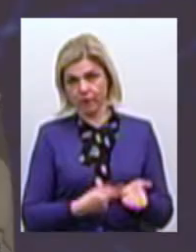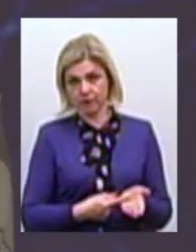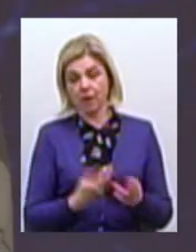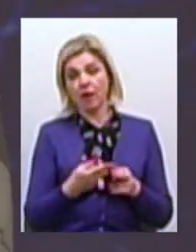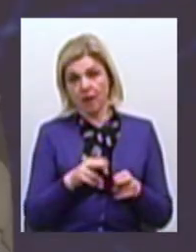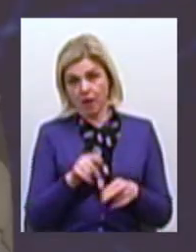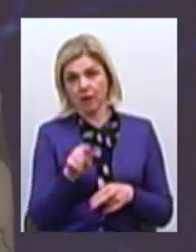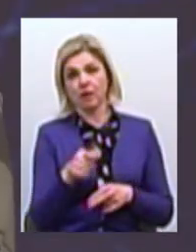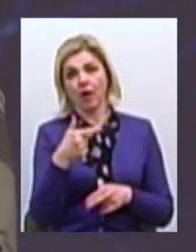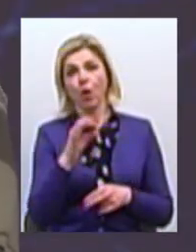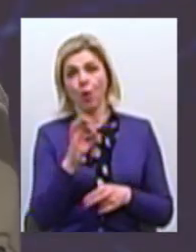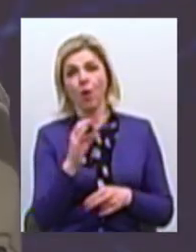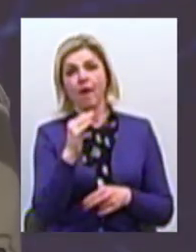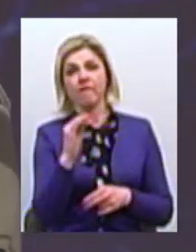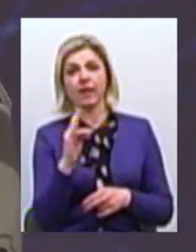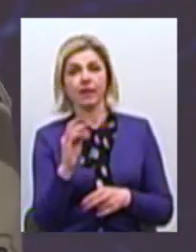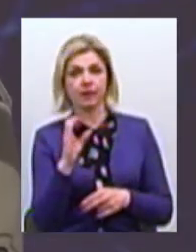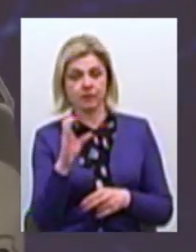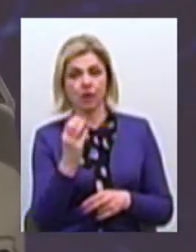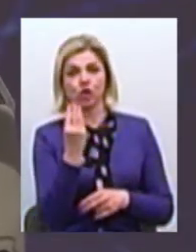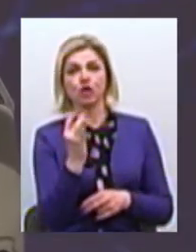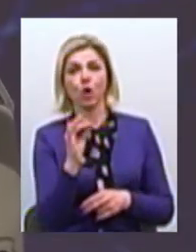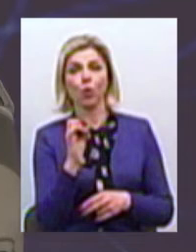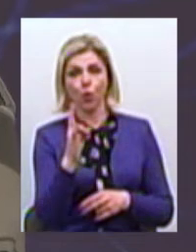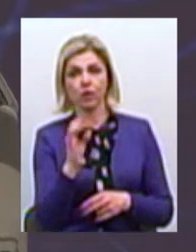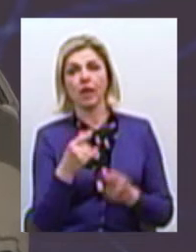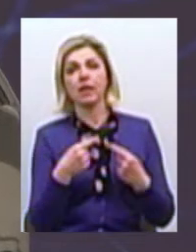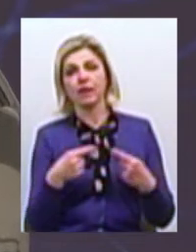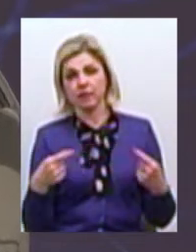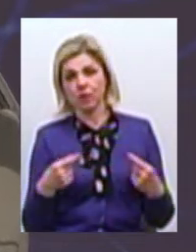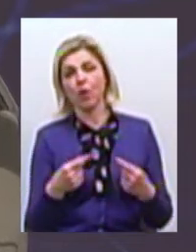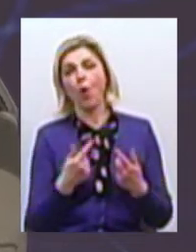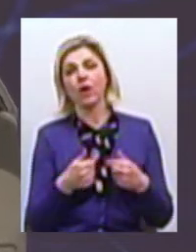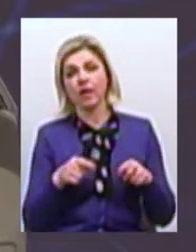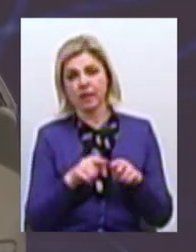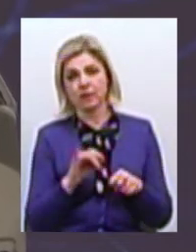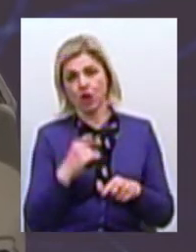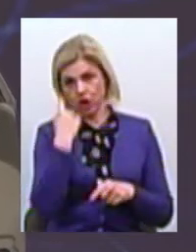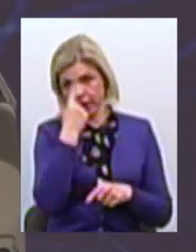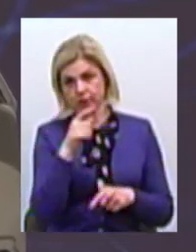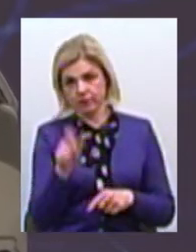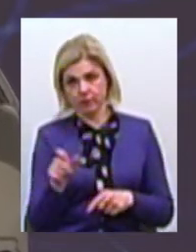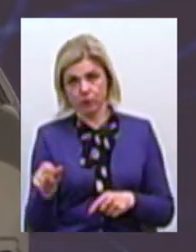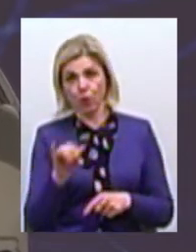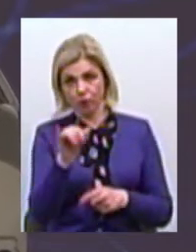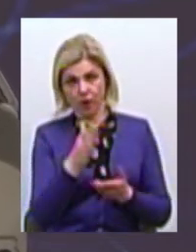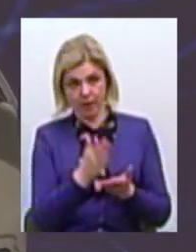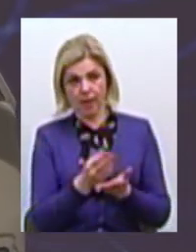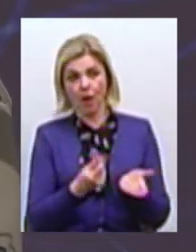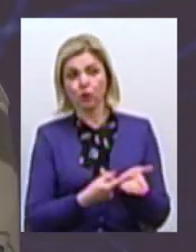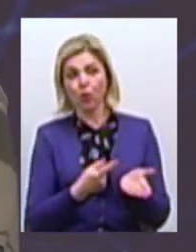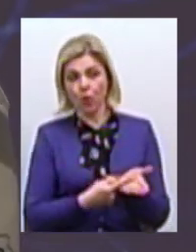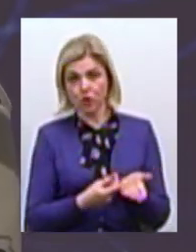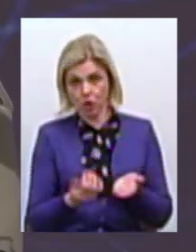це ГО «Феникс», «Шарон», ще кілька організацій частних ліц. У вас є докази? Збор денег? Ну, що